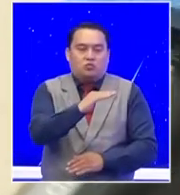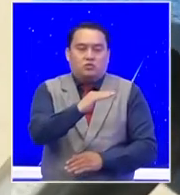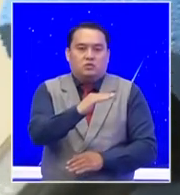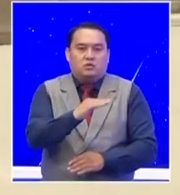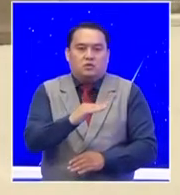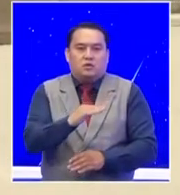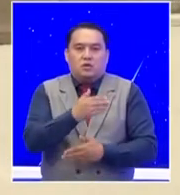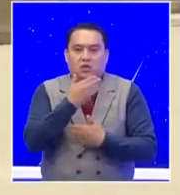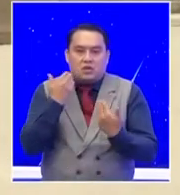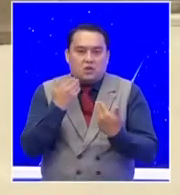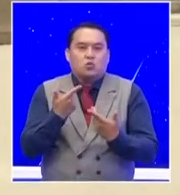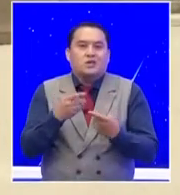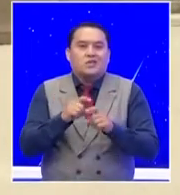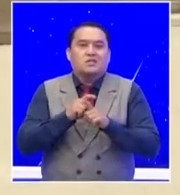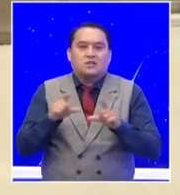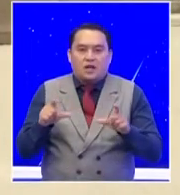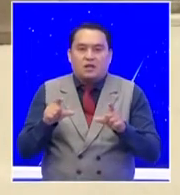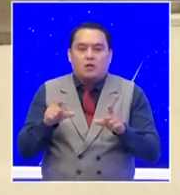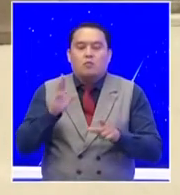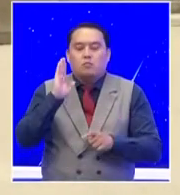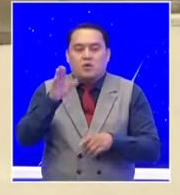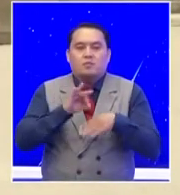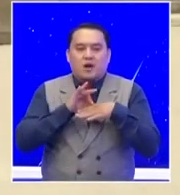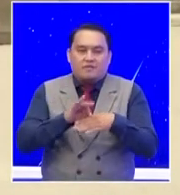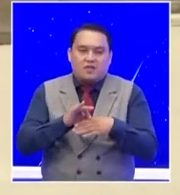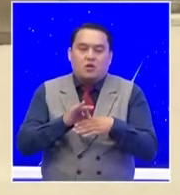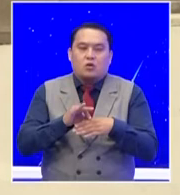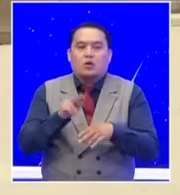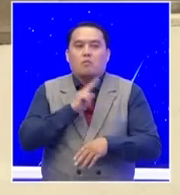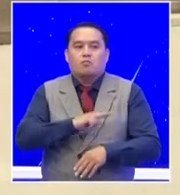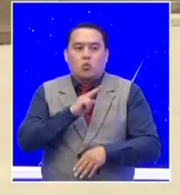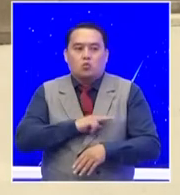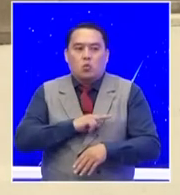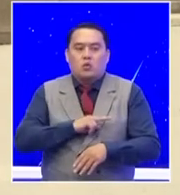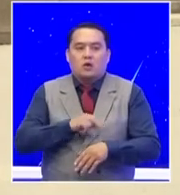где отсутствуют, по этим объектам, конечно, мы проводим соответствующую работу